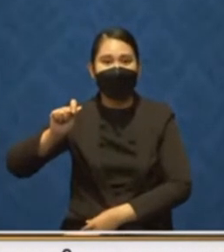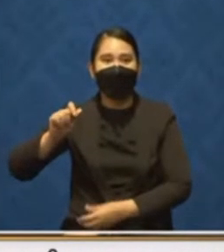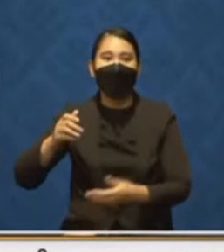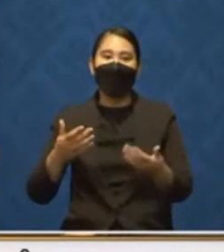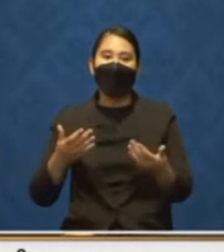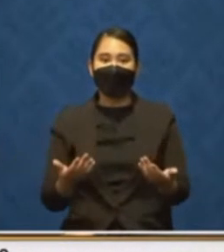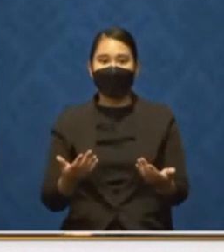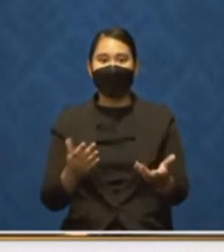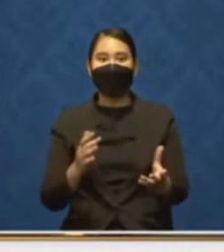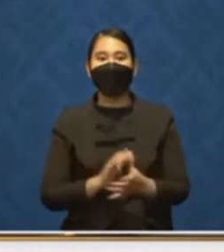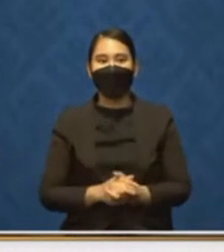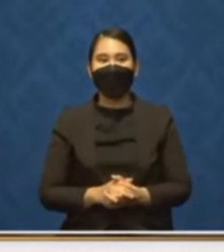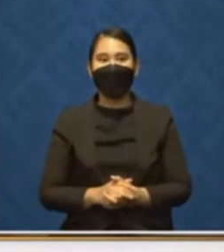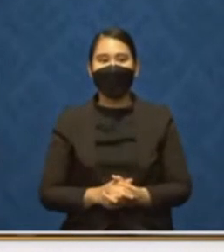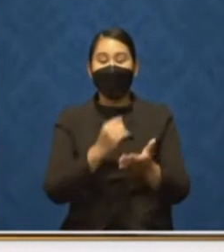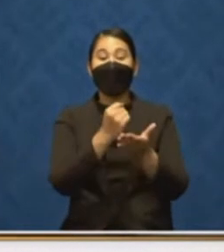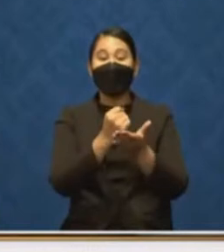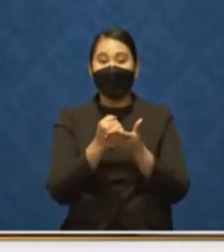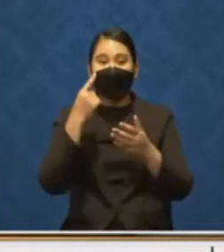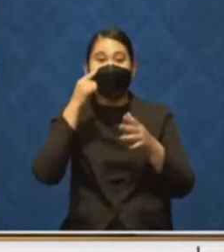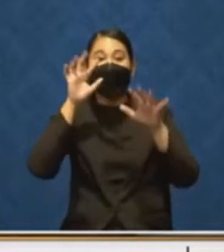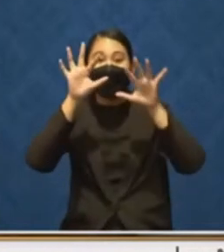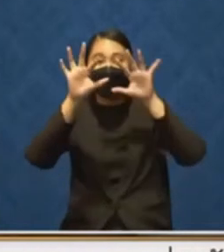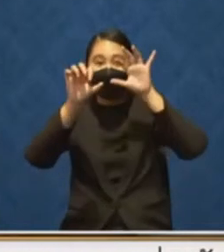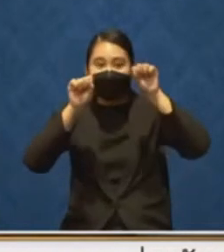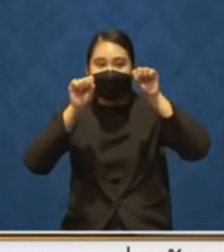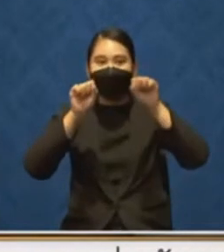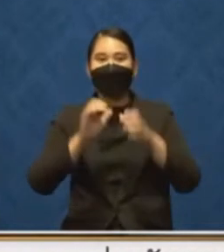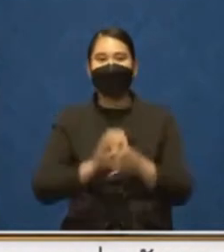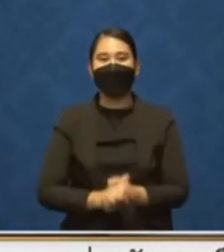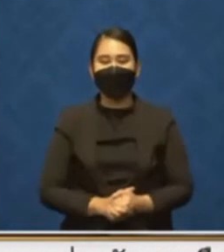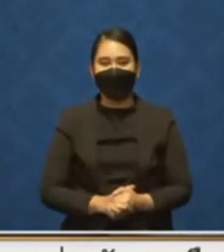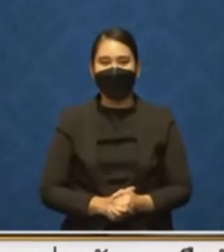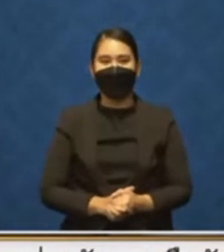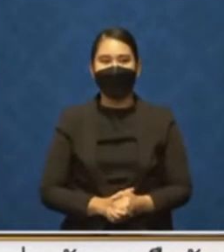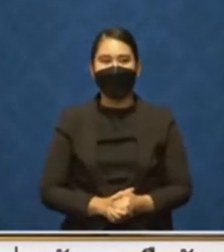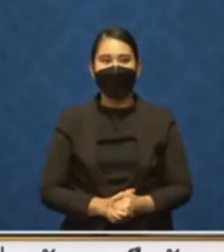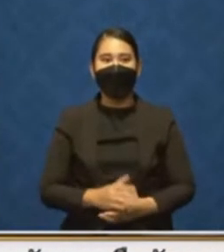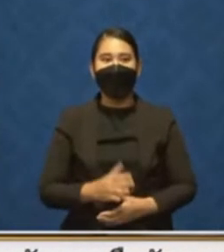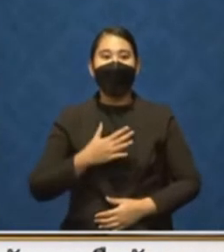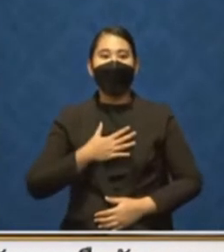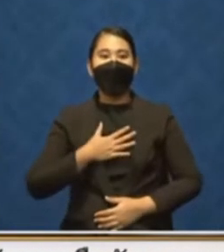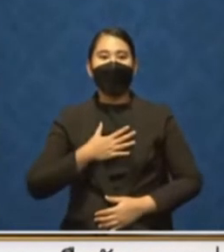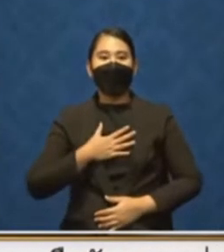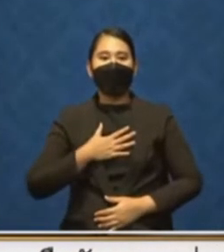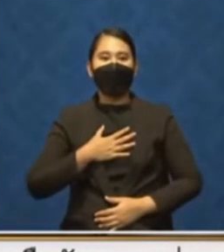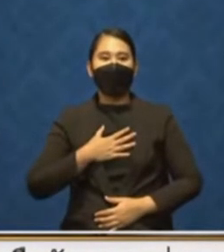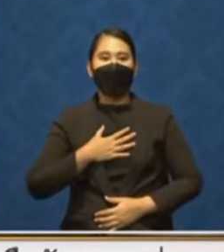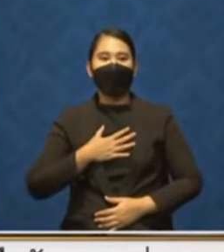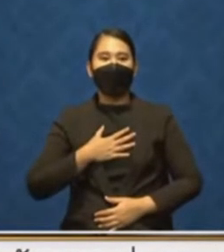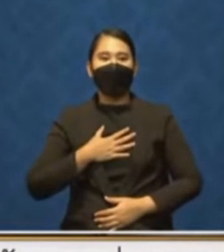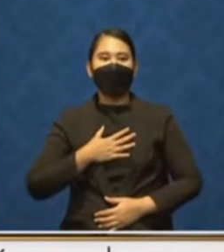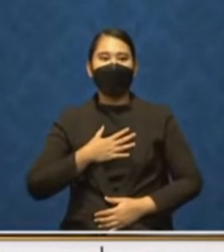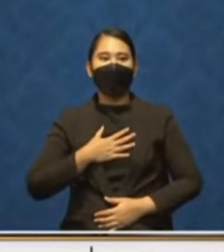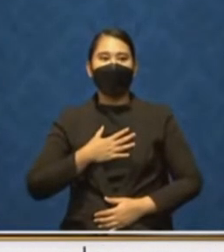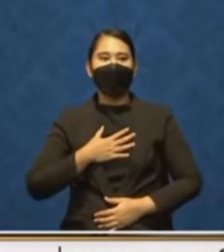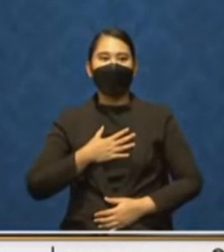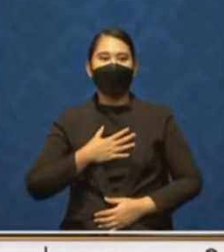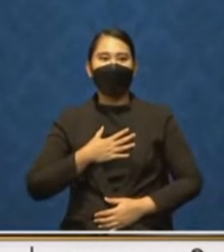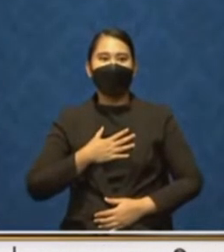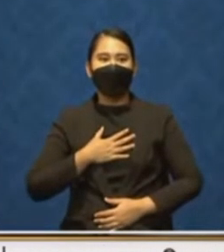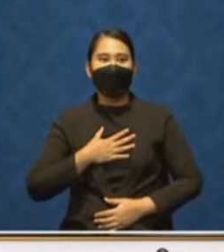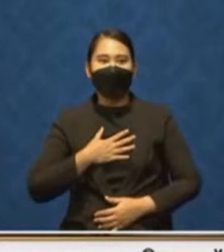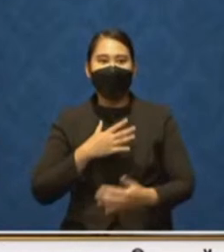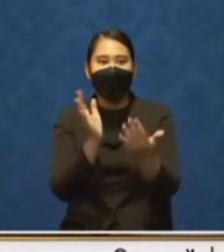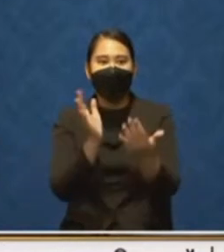หน่วยงานอื่นก็ช่วยไปตรวจสอบต่อแล้วพี่ปุ้ยตกใจเพราะผม